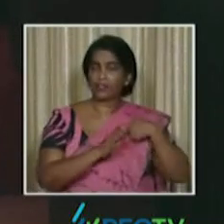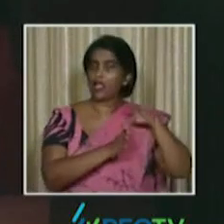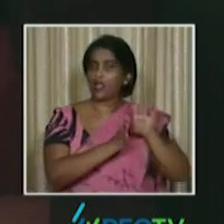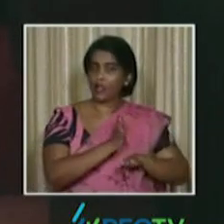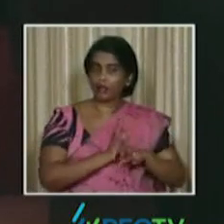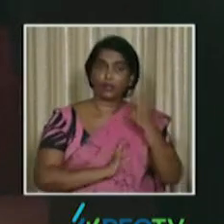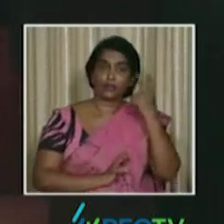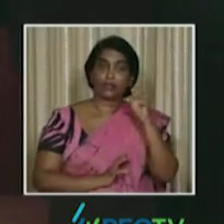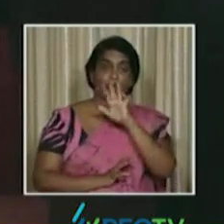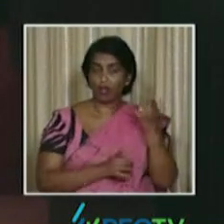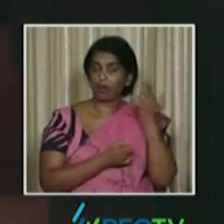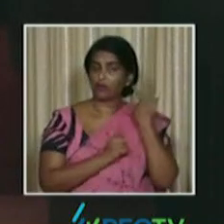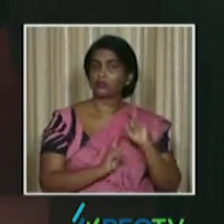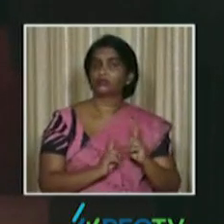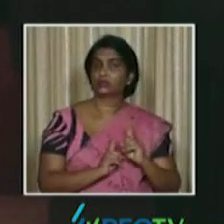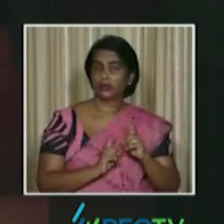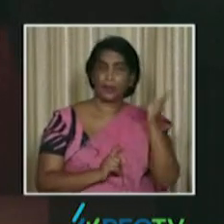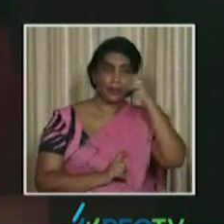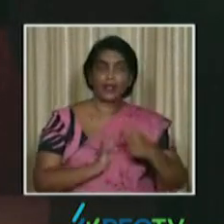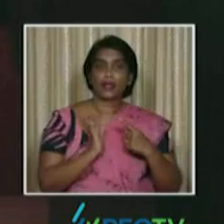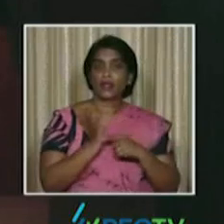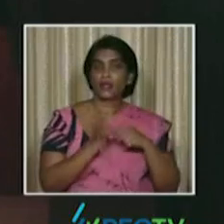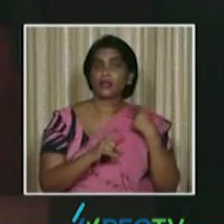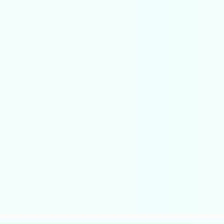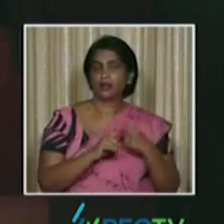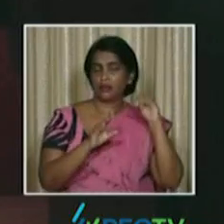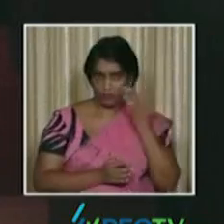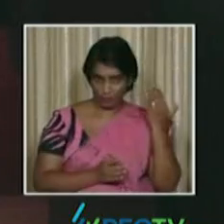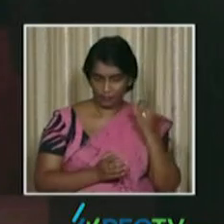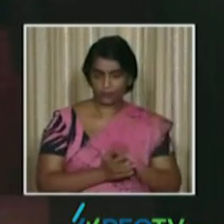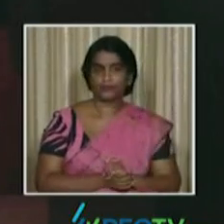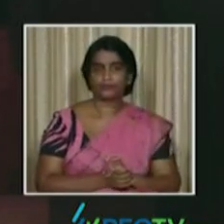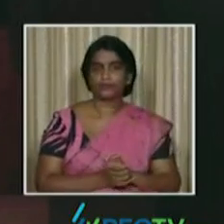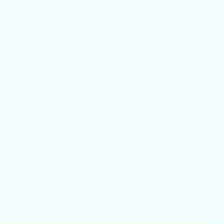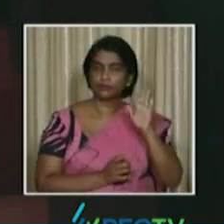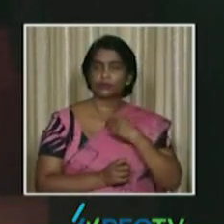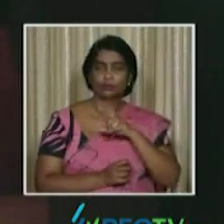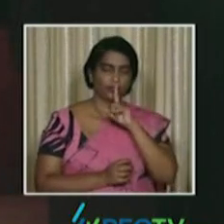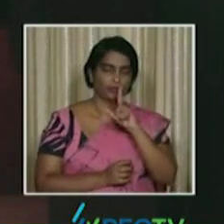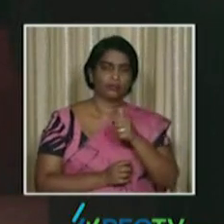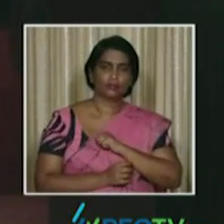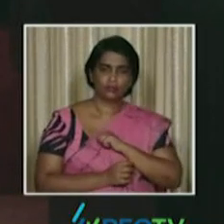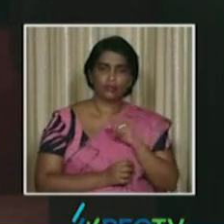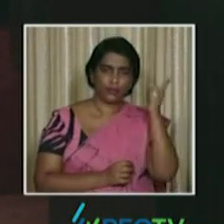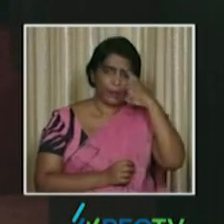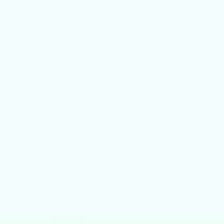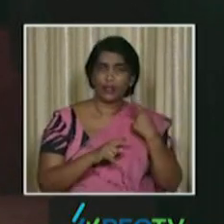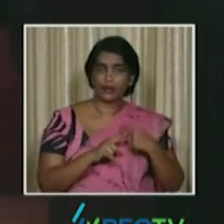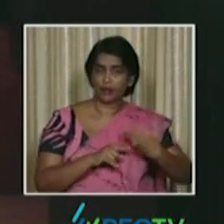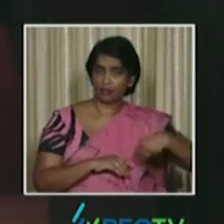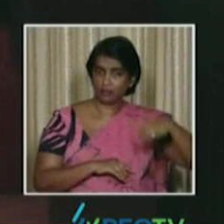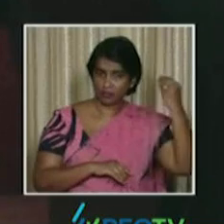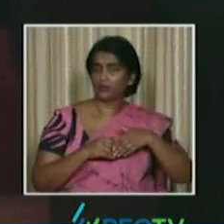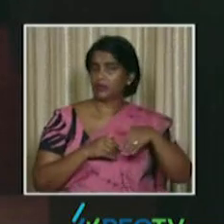කරලා 2019 ගානට පේයි ටැක්ස් එක ගෙනෙන්නට අපට හැකියාව තිබෙනවා. ඉතින් මම අහන්න කැමතියි මේ පේයි ටැක්ස් එක වැඩි කරලා